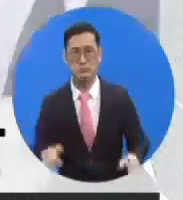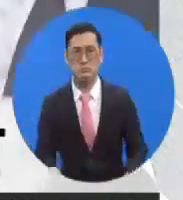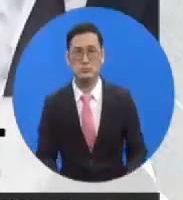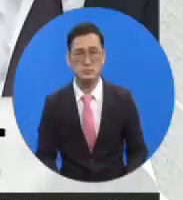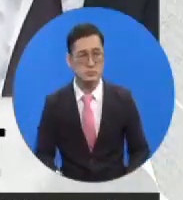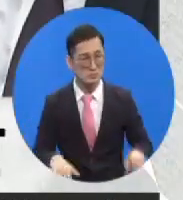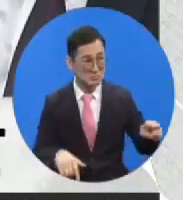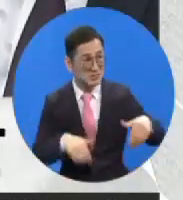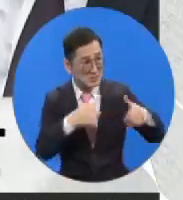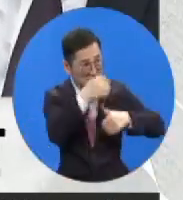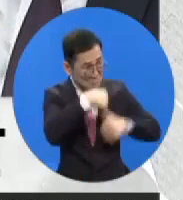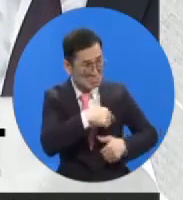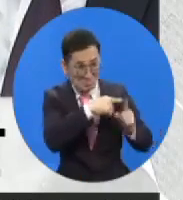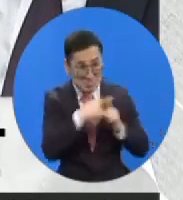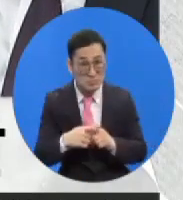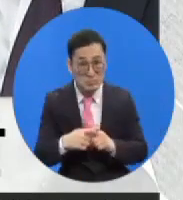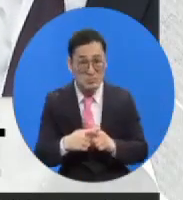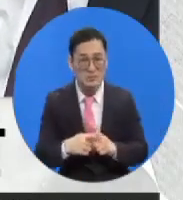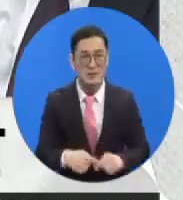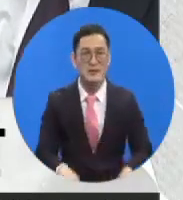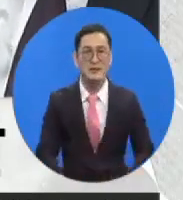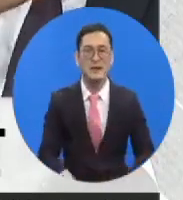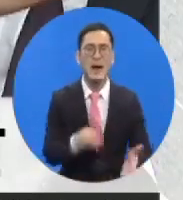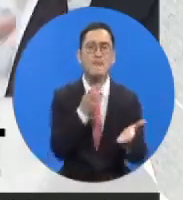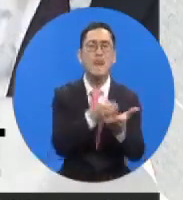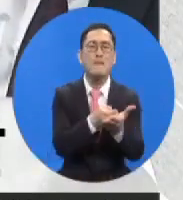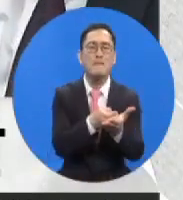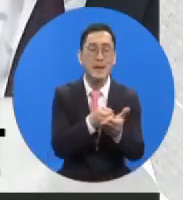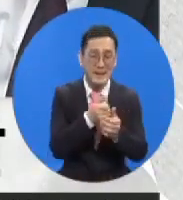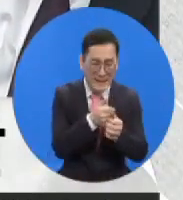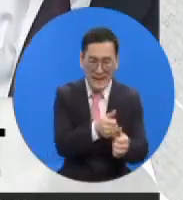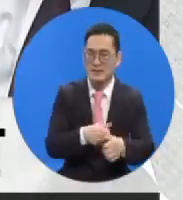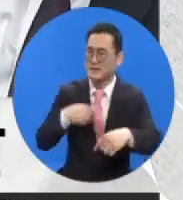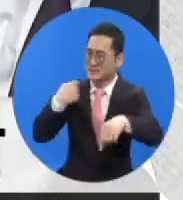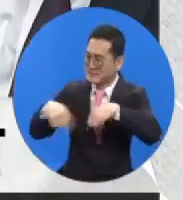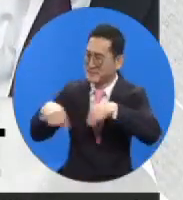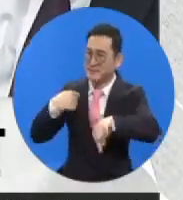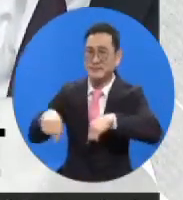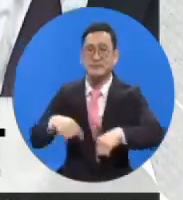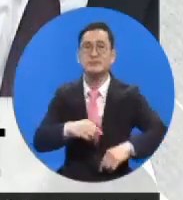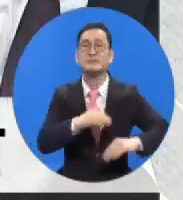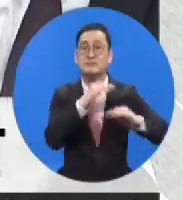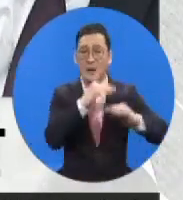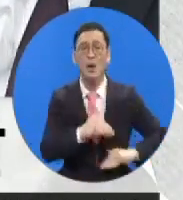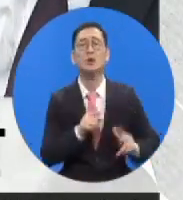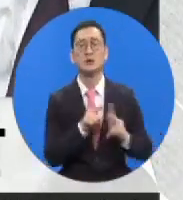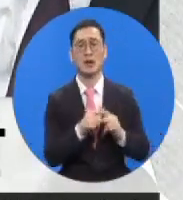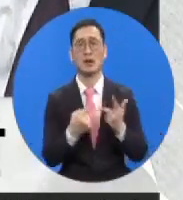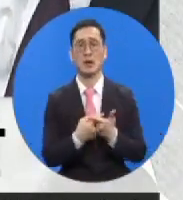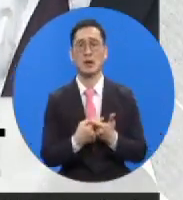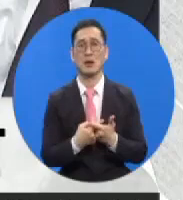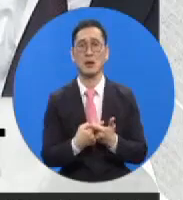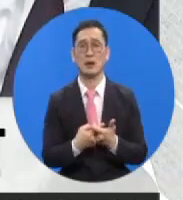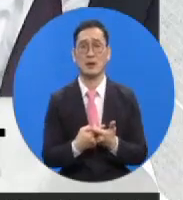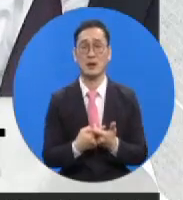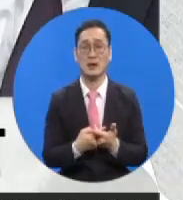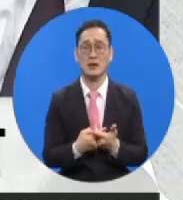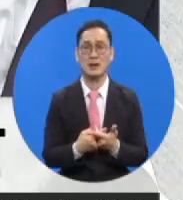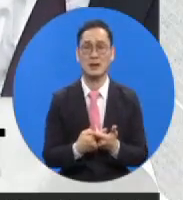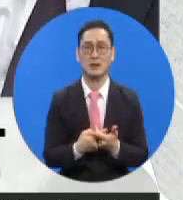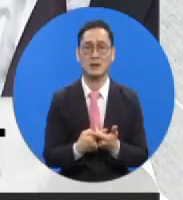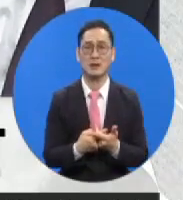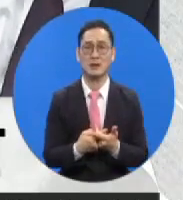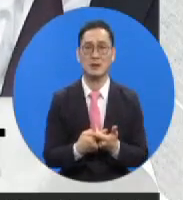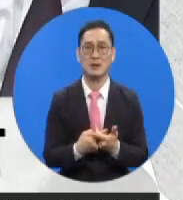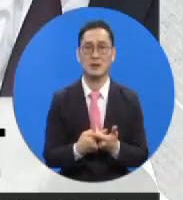것 같습니다. 법상으로 지휘감독을 받는 일반론적인 맥락을 얘기하는 것이 아니라 오랜 기간 동안 대한민국의